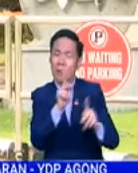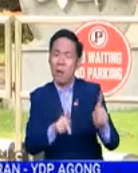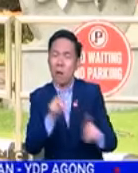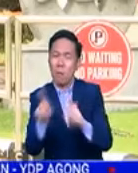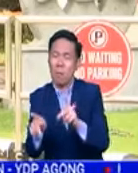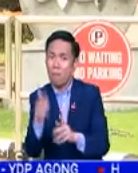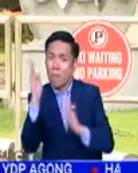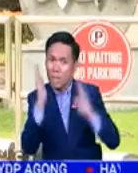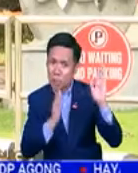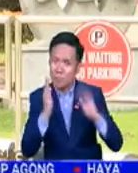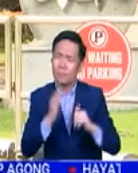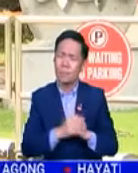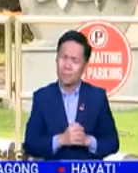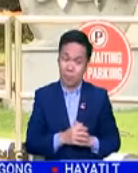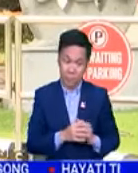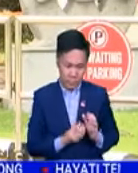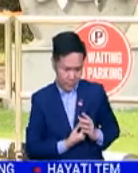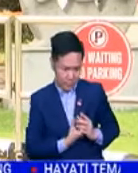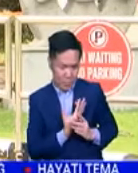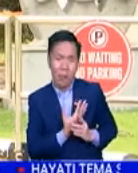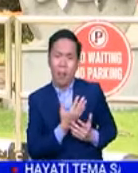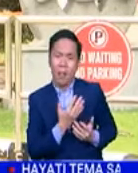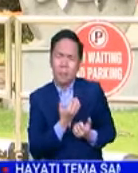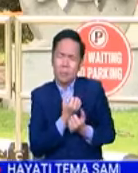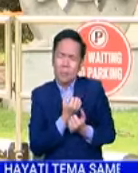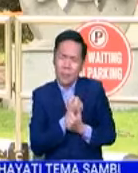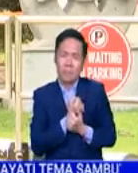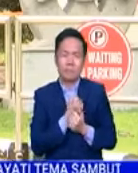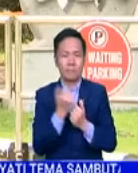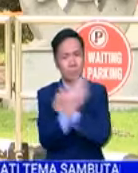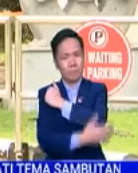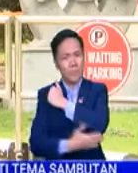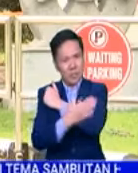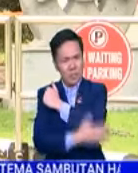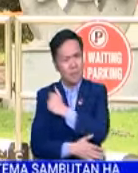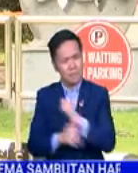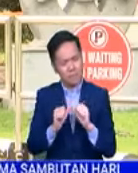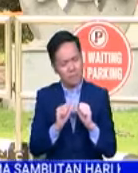supaya semangat patriotik itu sentiasa ada dalam